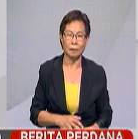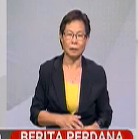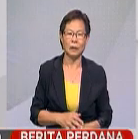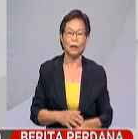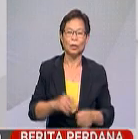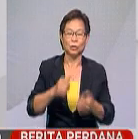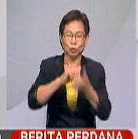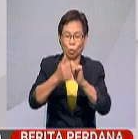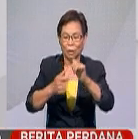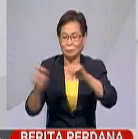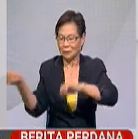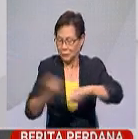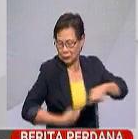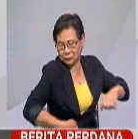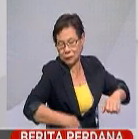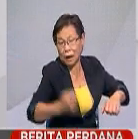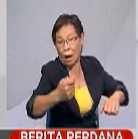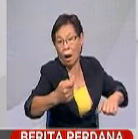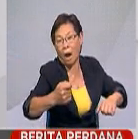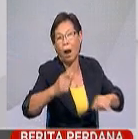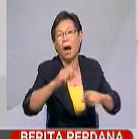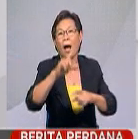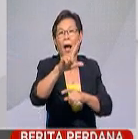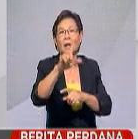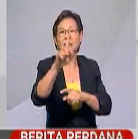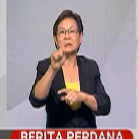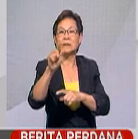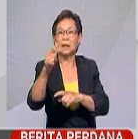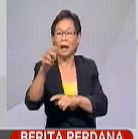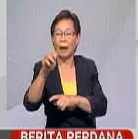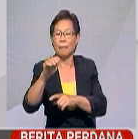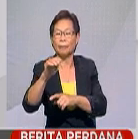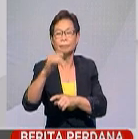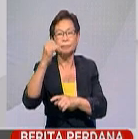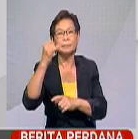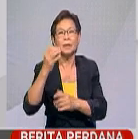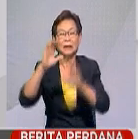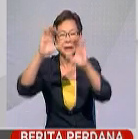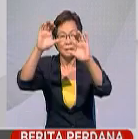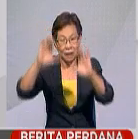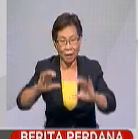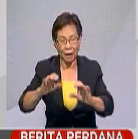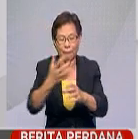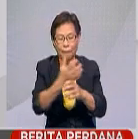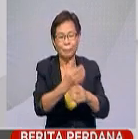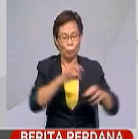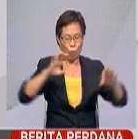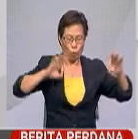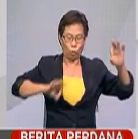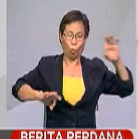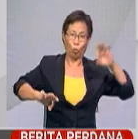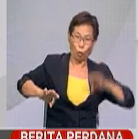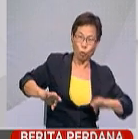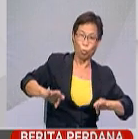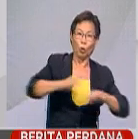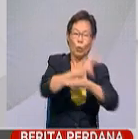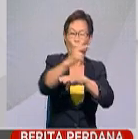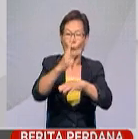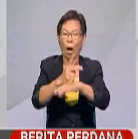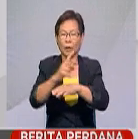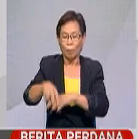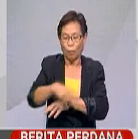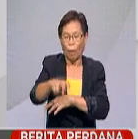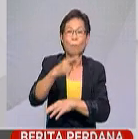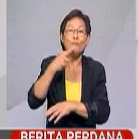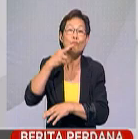Sukan tenis. Persatuan Lawn Tenis Malaysia LTAM mengambil pendekatan menang-menang apabila mengurangkan serki kebangsaan serta